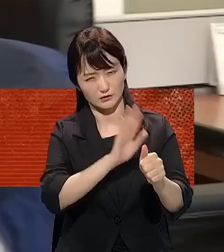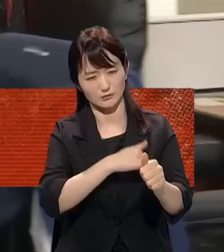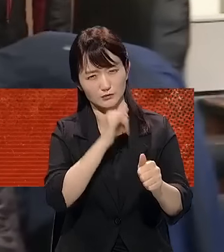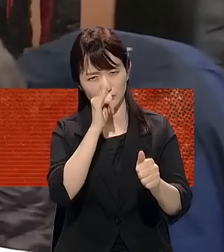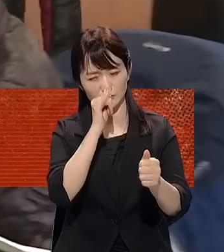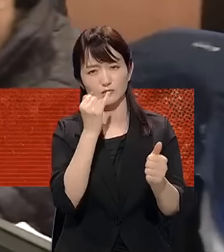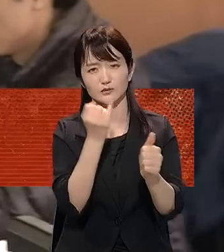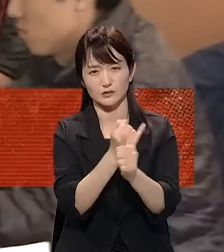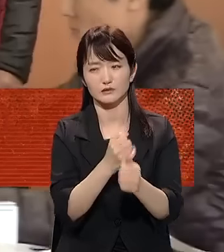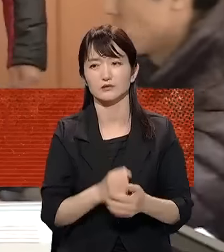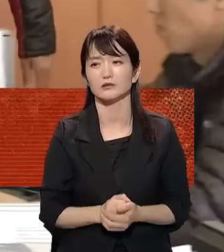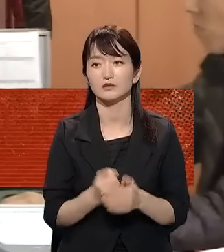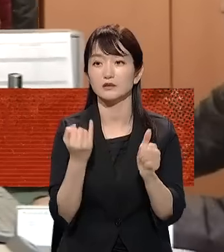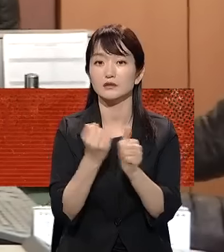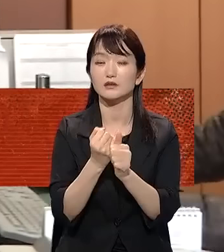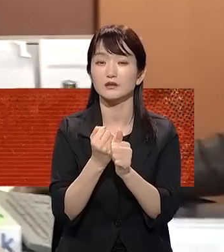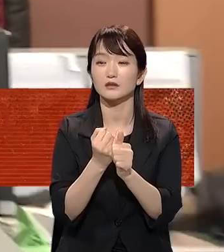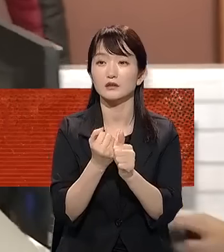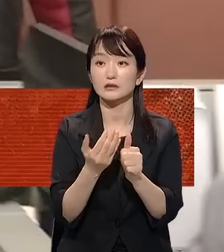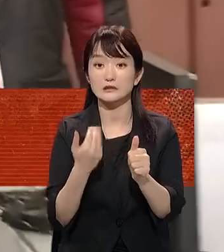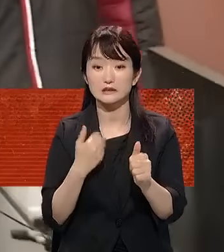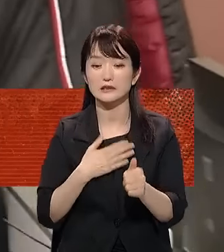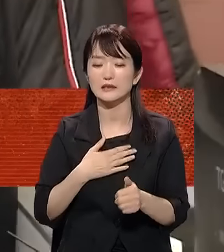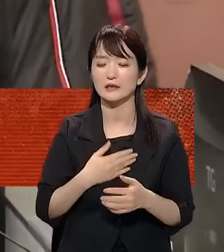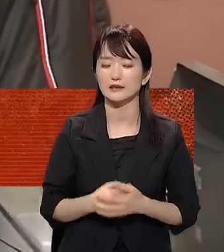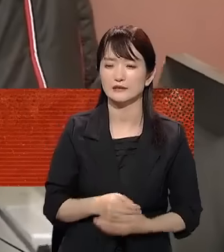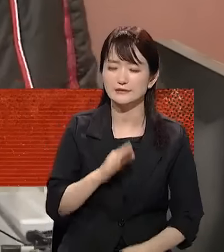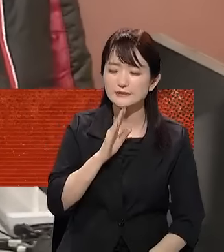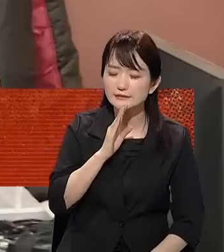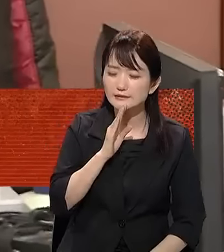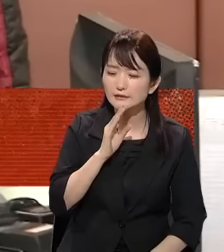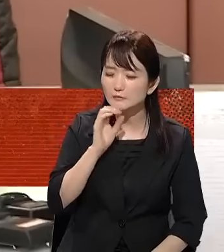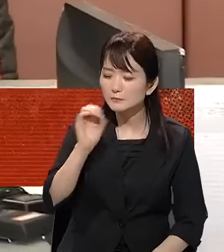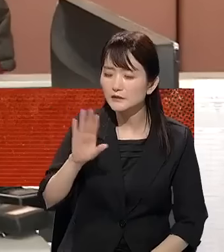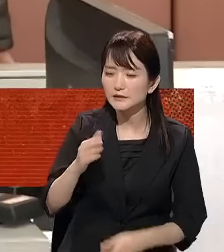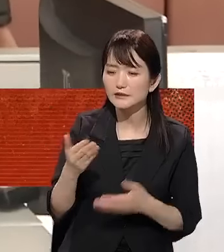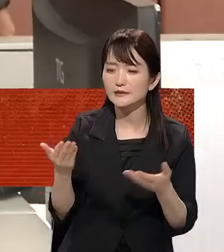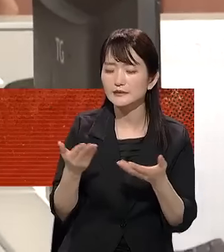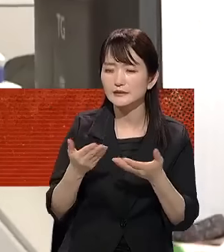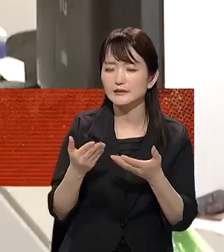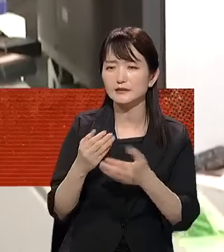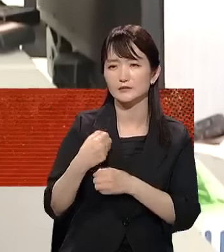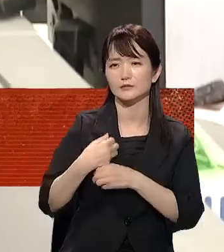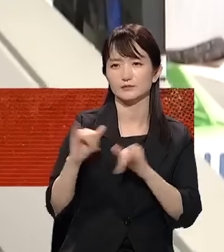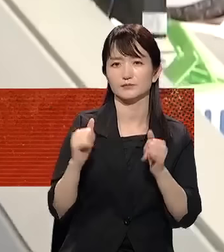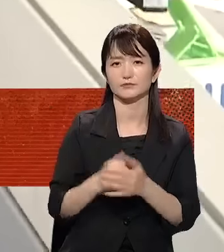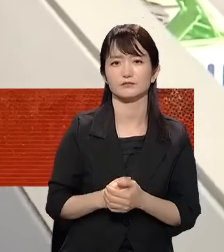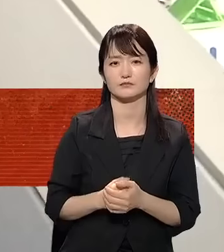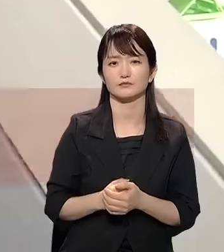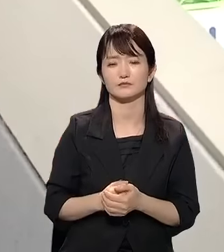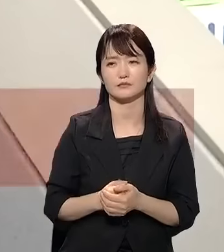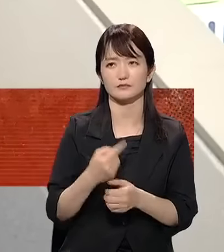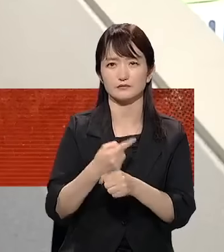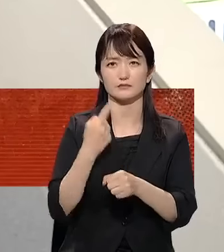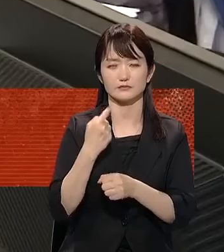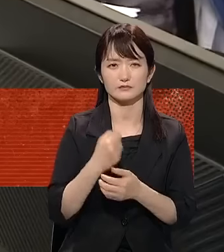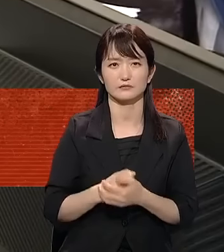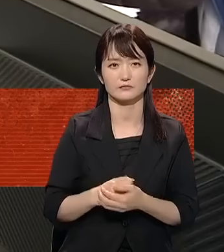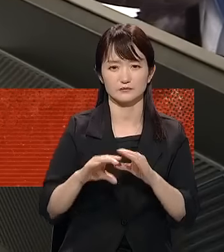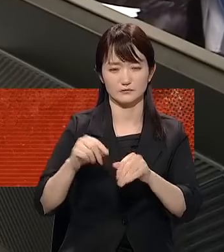직전에야 사실 그게 아니라 나 직업군이다 근데이 사람이 1년 뒤에 이제 육군 중사로 이제 쭉 있었는데 1년